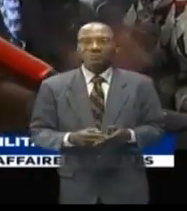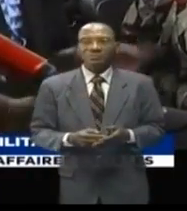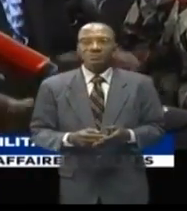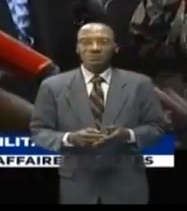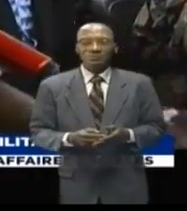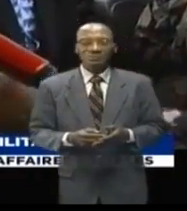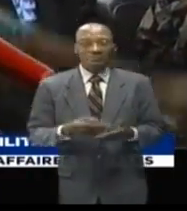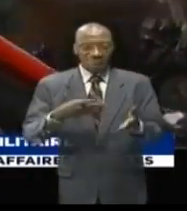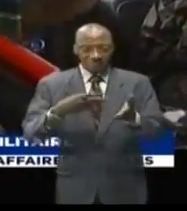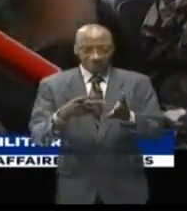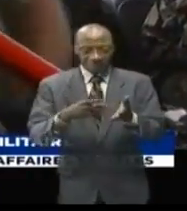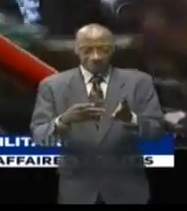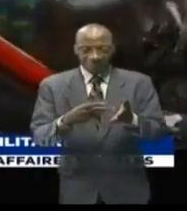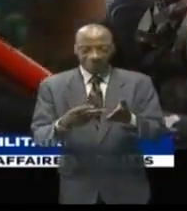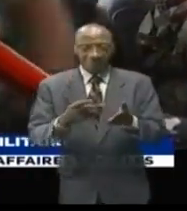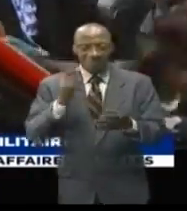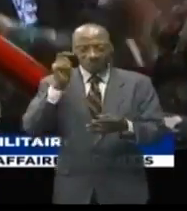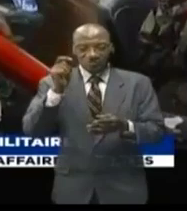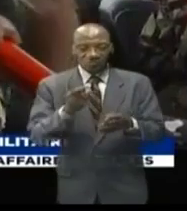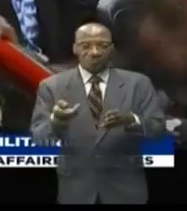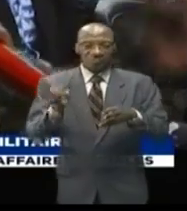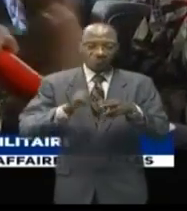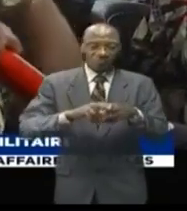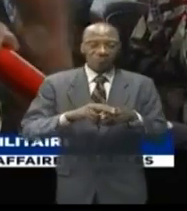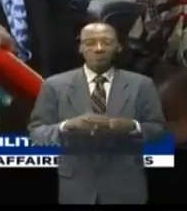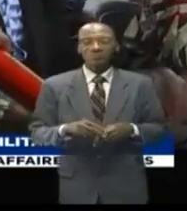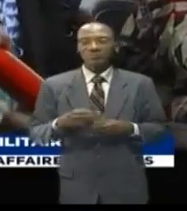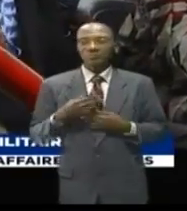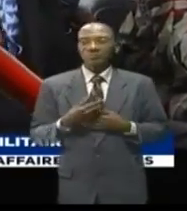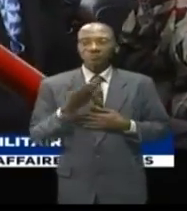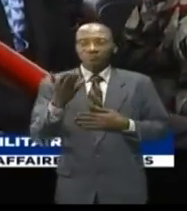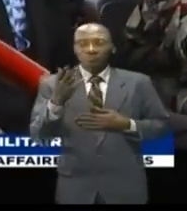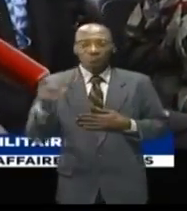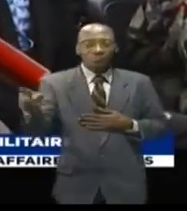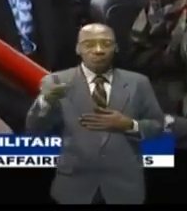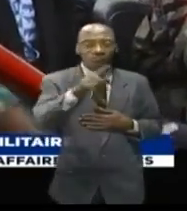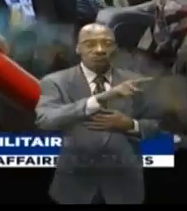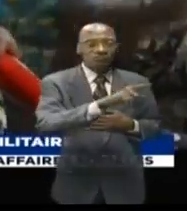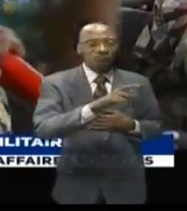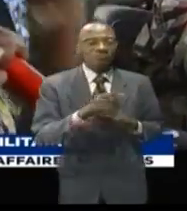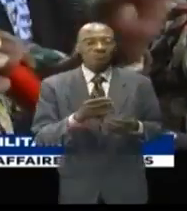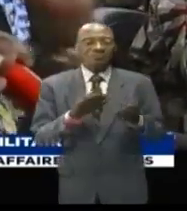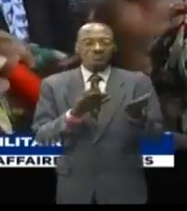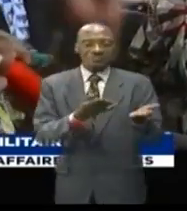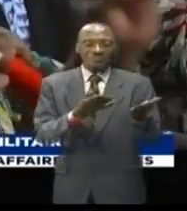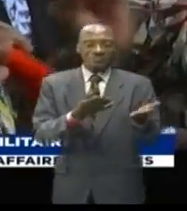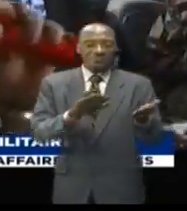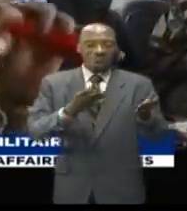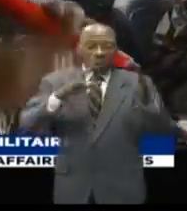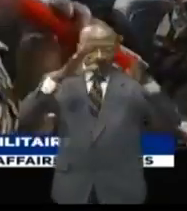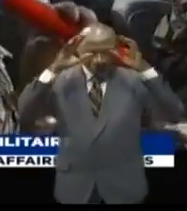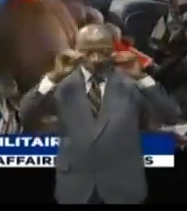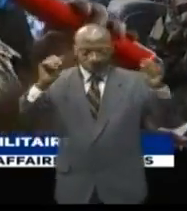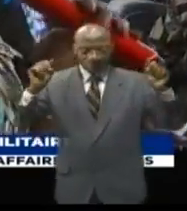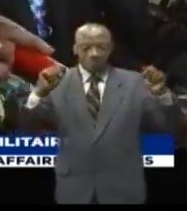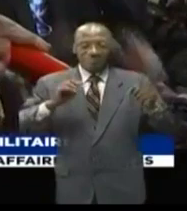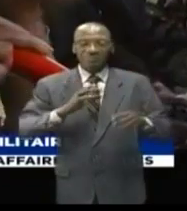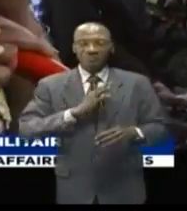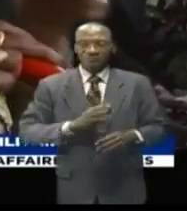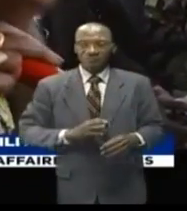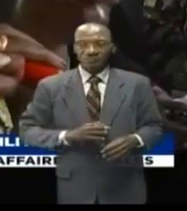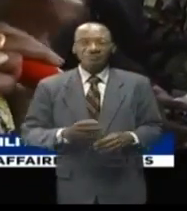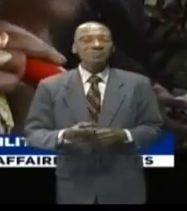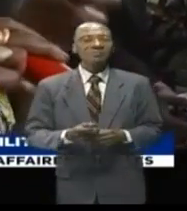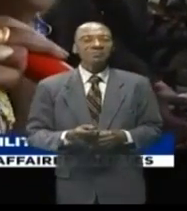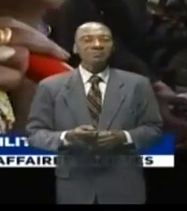je vous demande de remercier le président de la République et de beaucoup prier pour lui lui qui s'investit depuis son